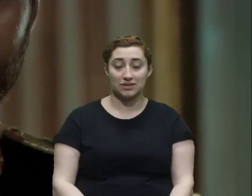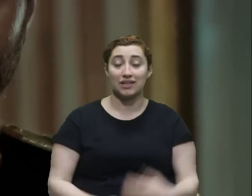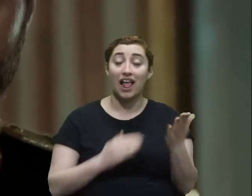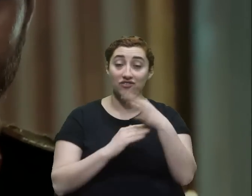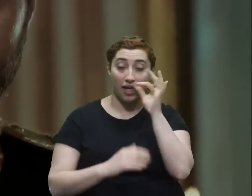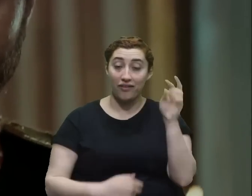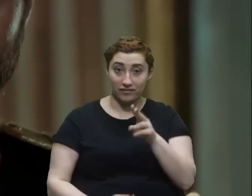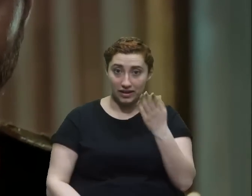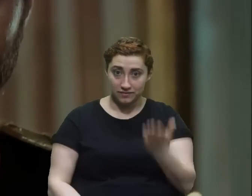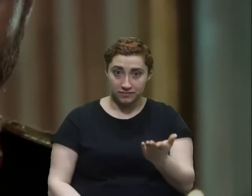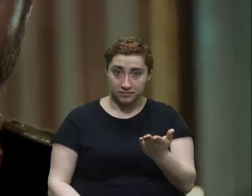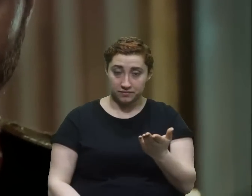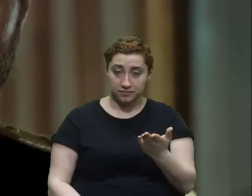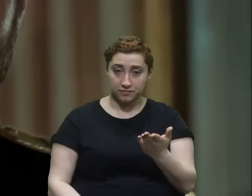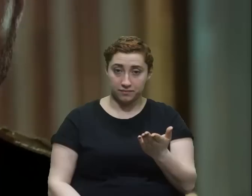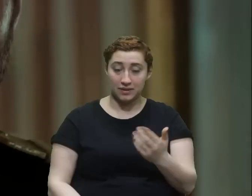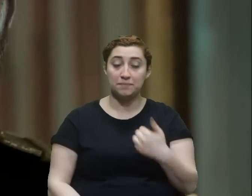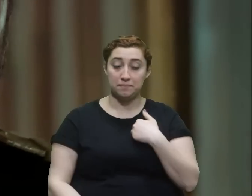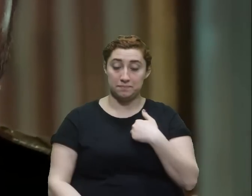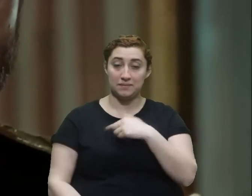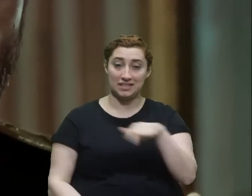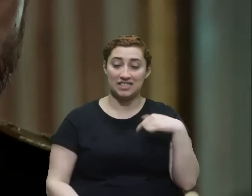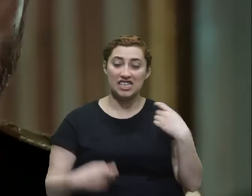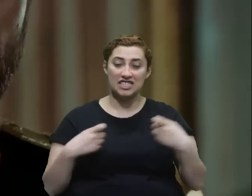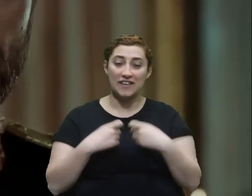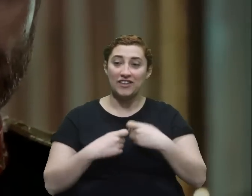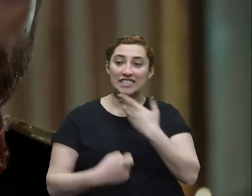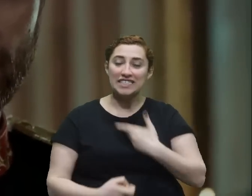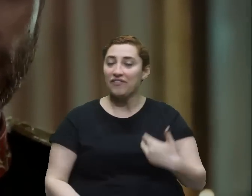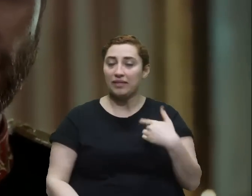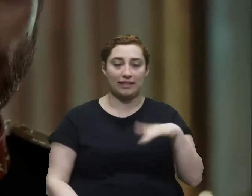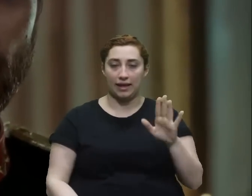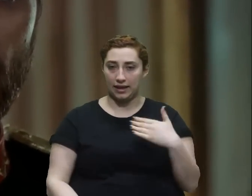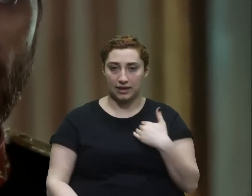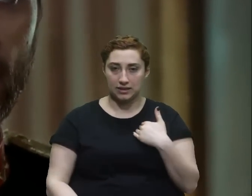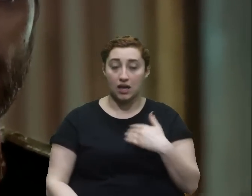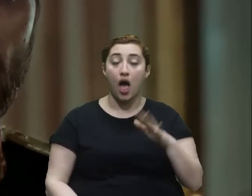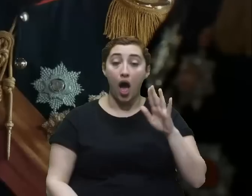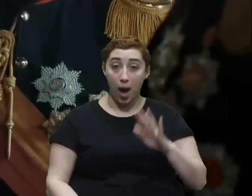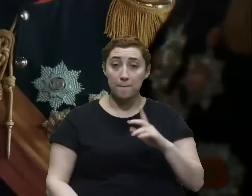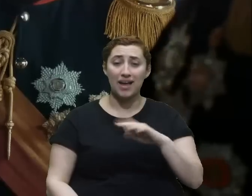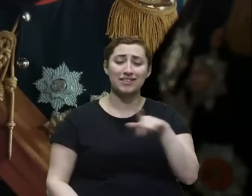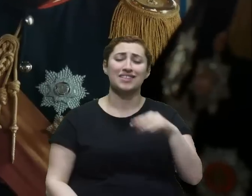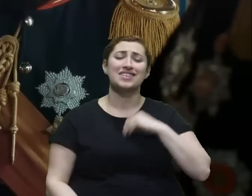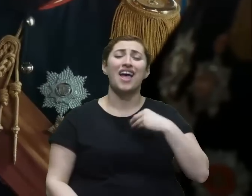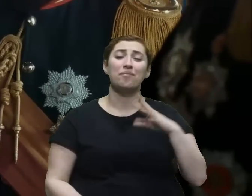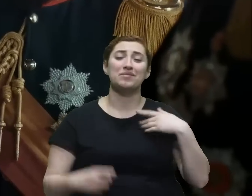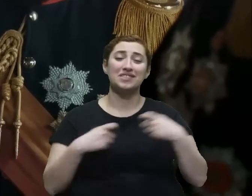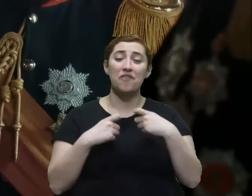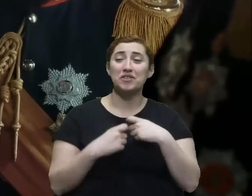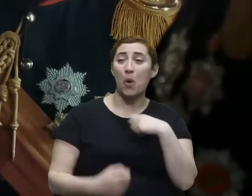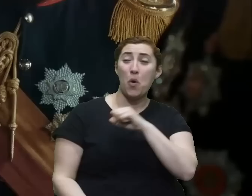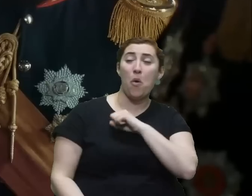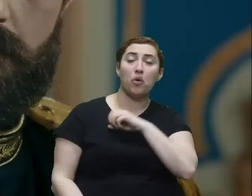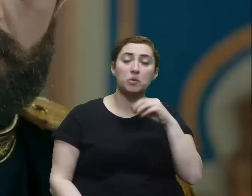Sefir efendiler, biz savaş taraftarı değiliz. Lakin zannetmeyin ki savaştan